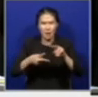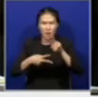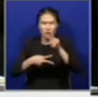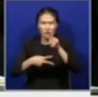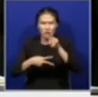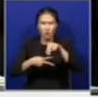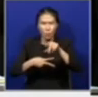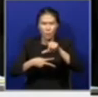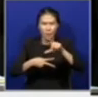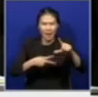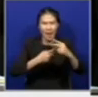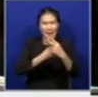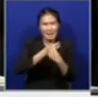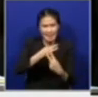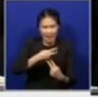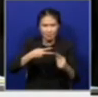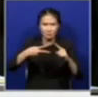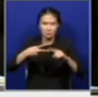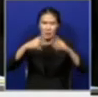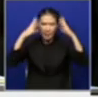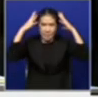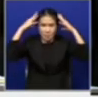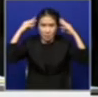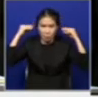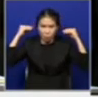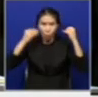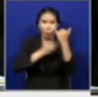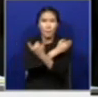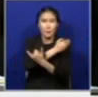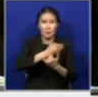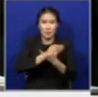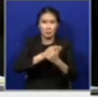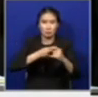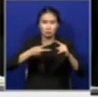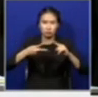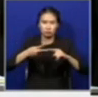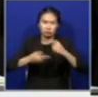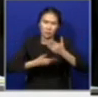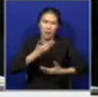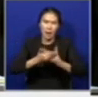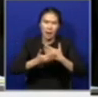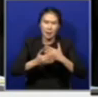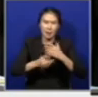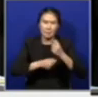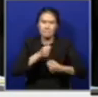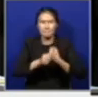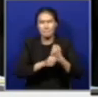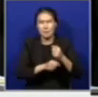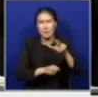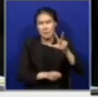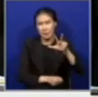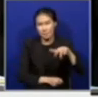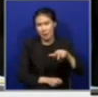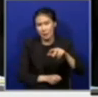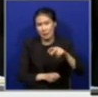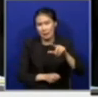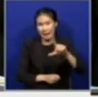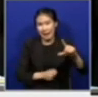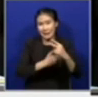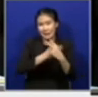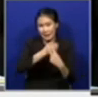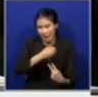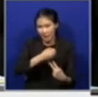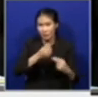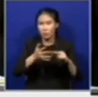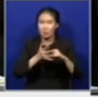ปรากฏว่าไทยมีมูลค่าการค้ากับ2ประเทศนี้น้อยมากค่ะประเทศแคนาดามีมูลค่าการค้ากับไทยเฉลี่ย